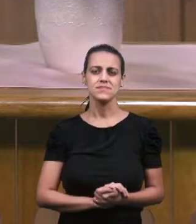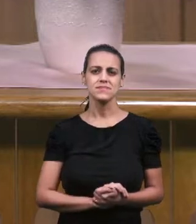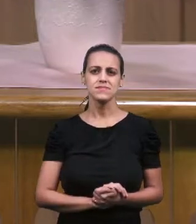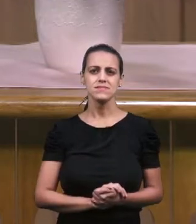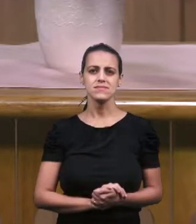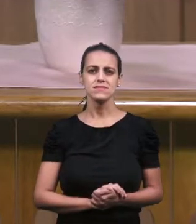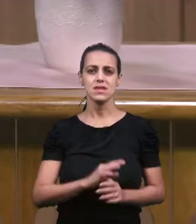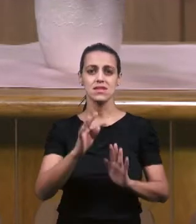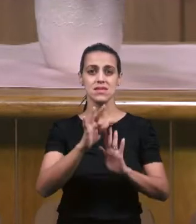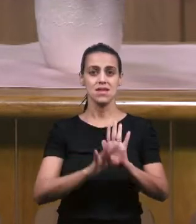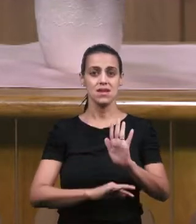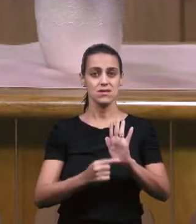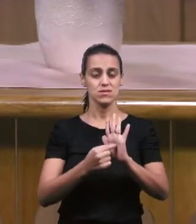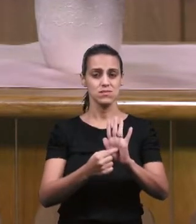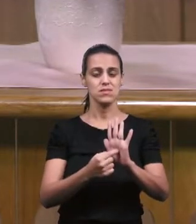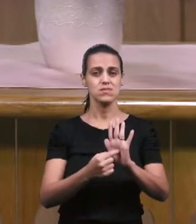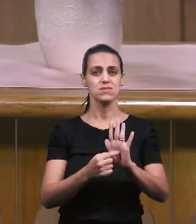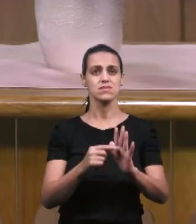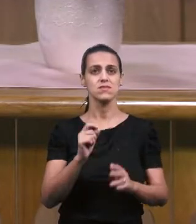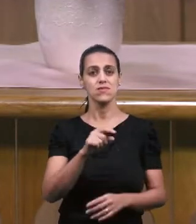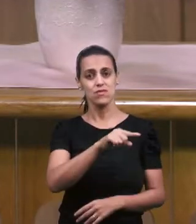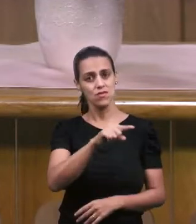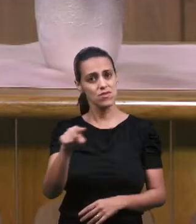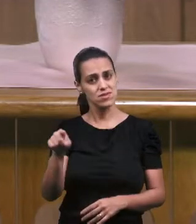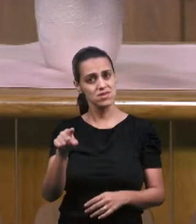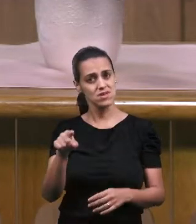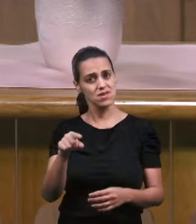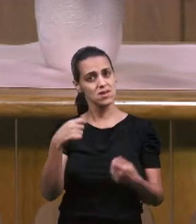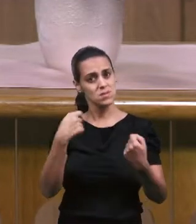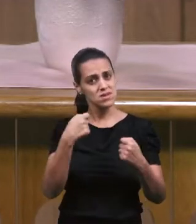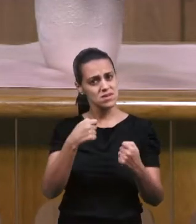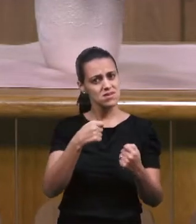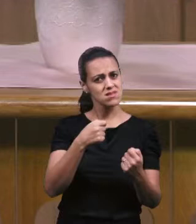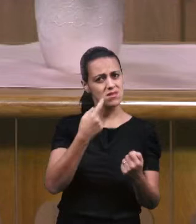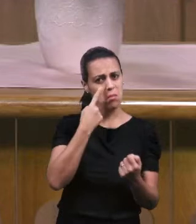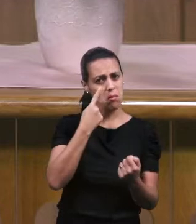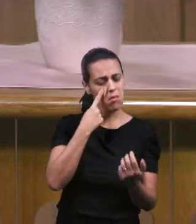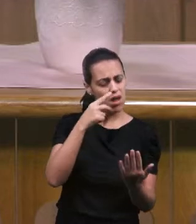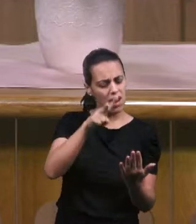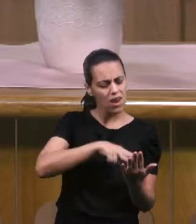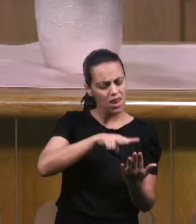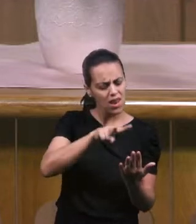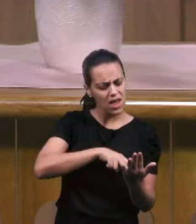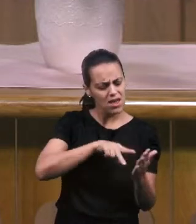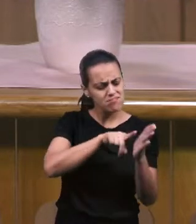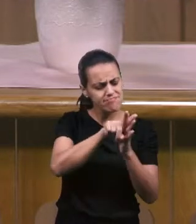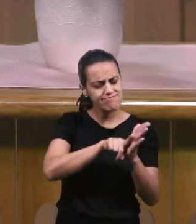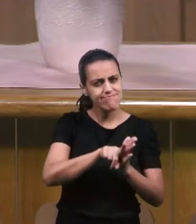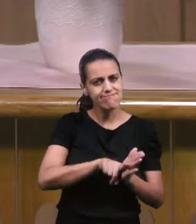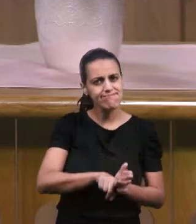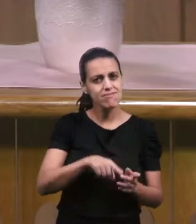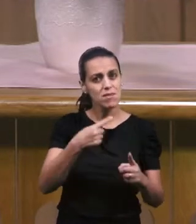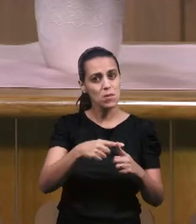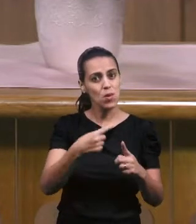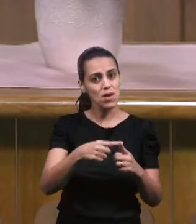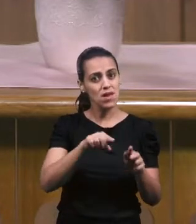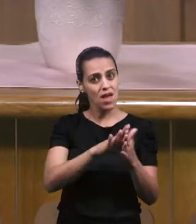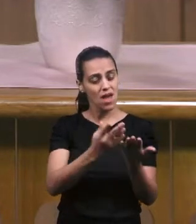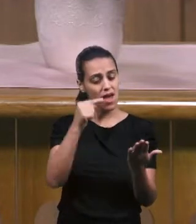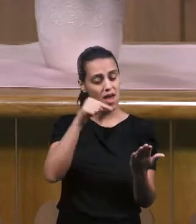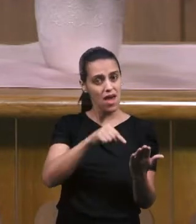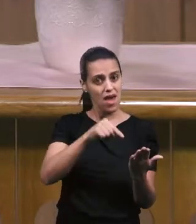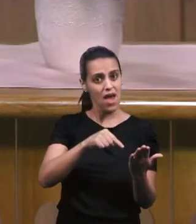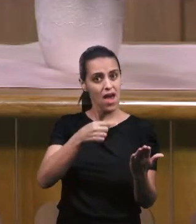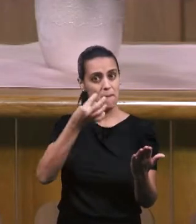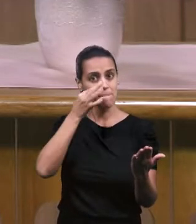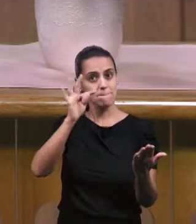très bien le texte de la parole du Seigneur qui dit examinez les Écritures, car vous jugez avant elles la vie éternelle et